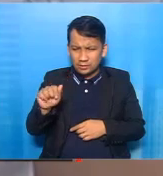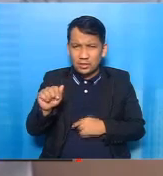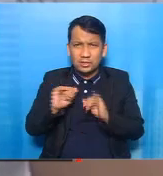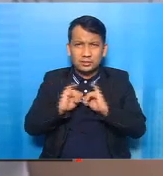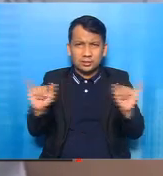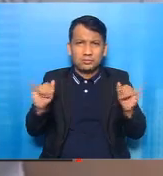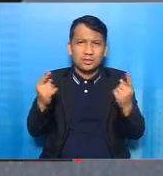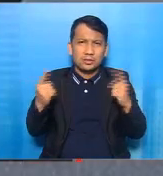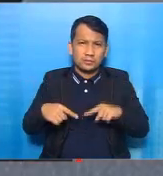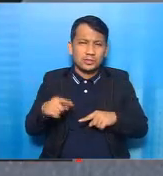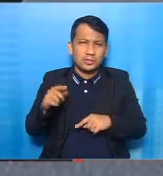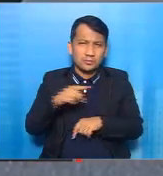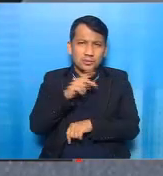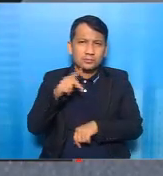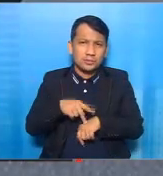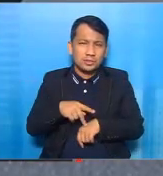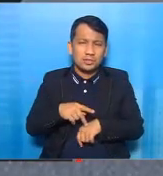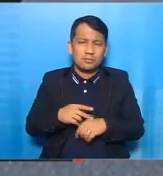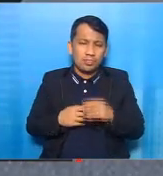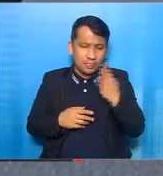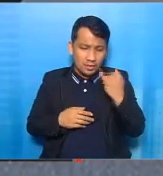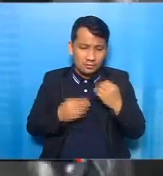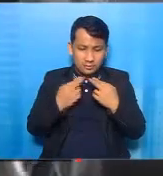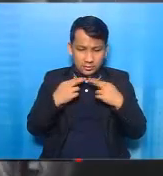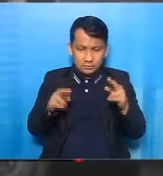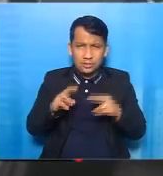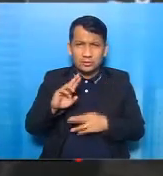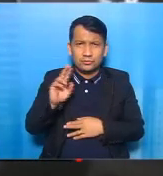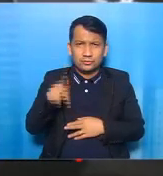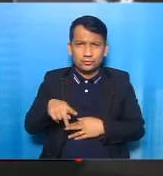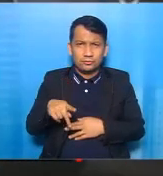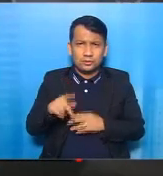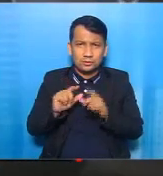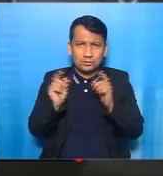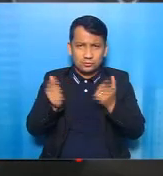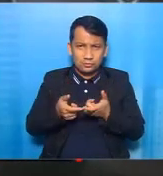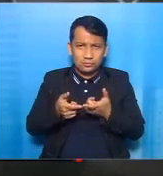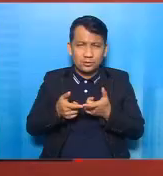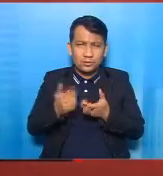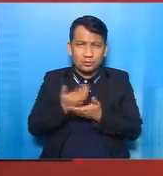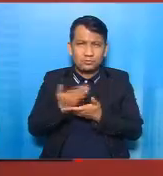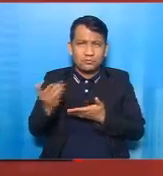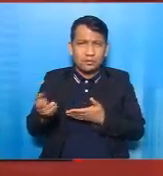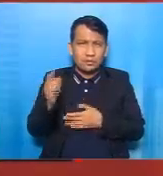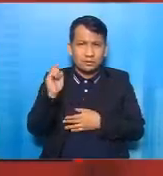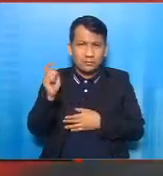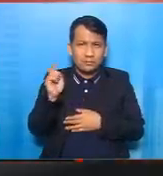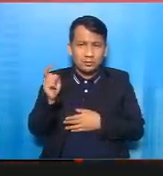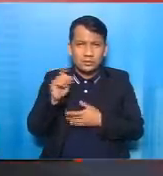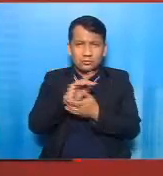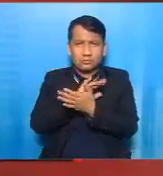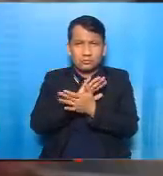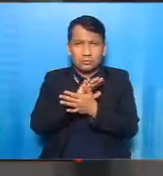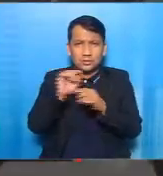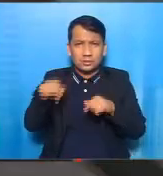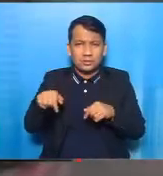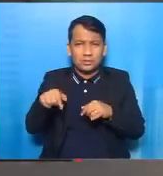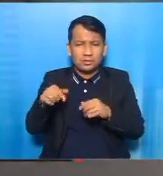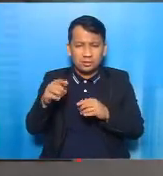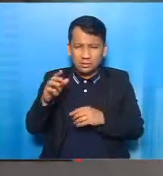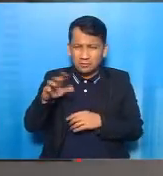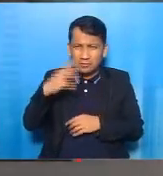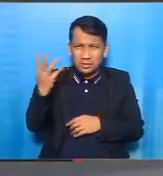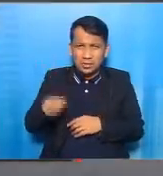buong Pilipinas. Una nang naiulat ng UP Octa Research Group ang pagbilis ng pagdami ng COVID-19 cases sa Batangas